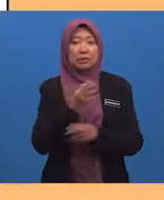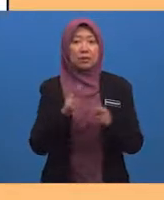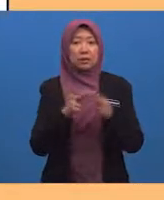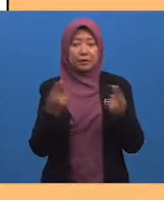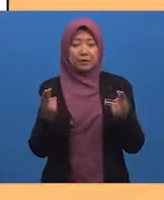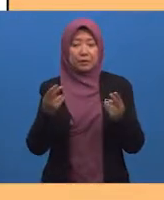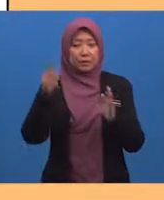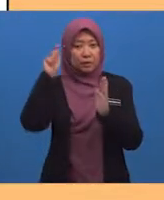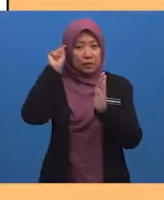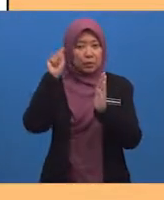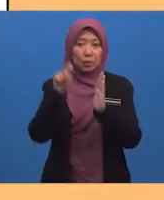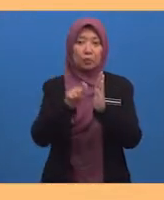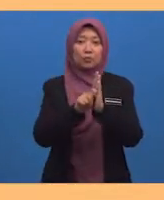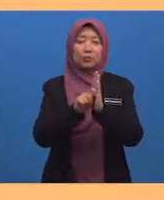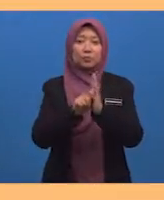dan tasawuf.